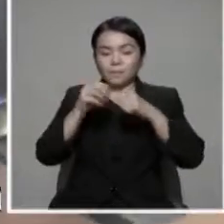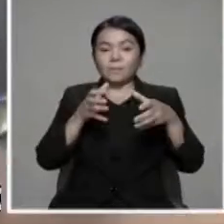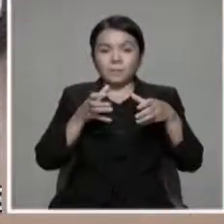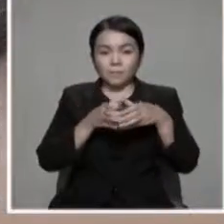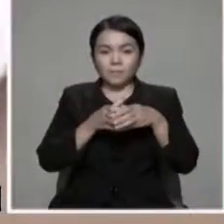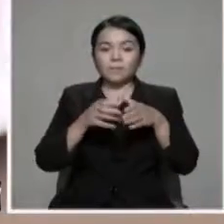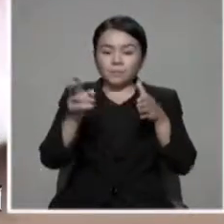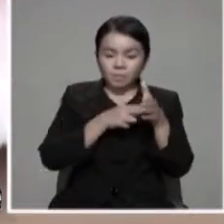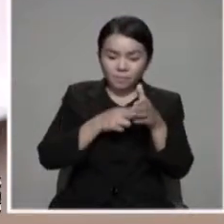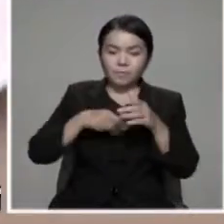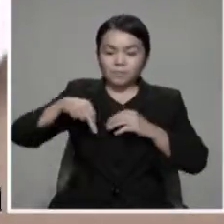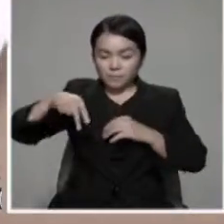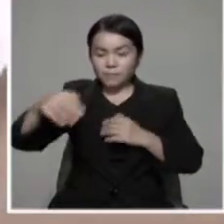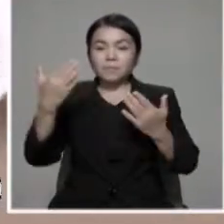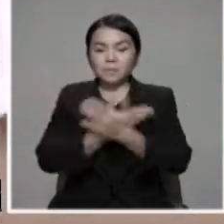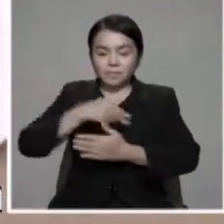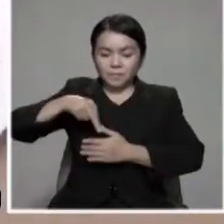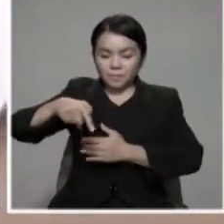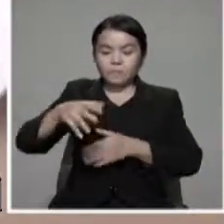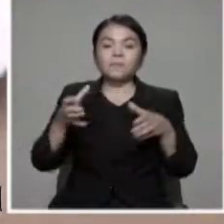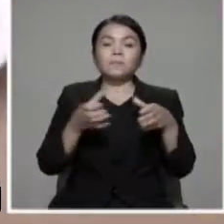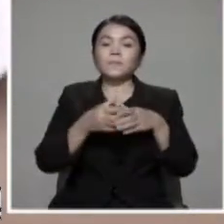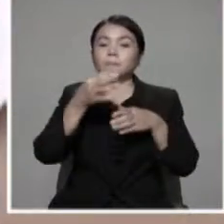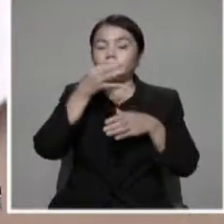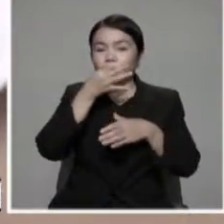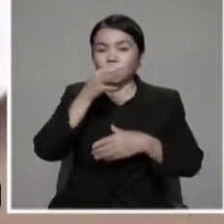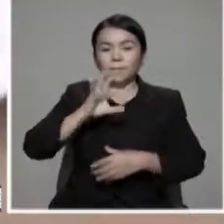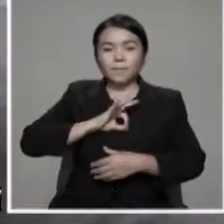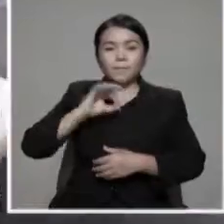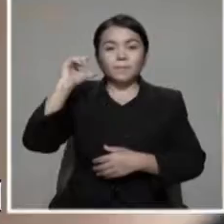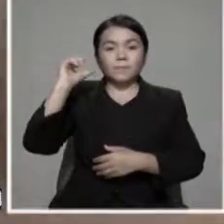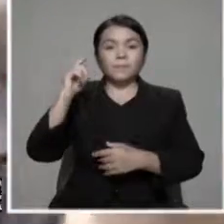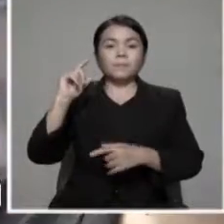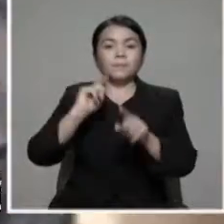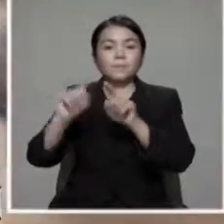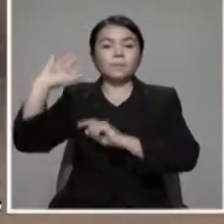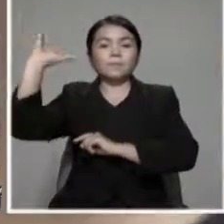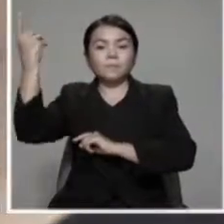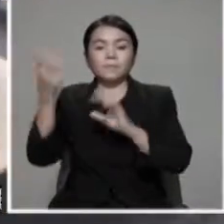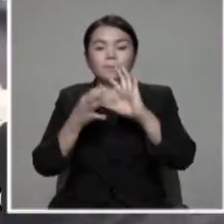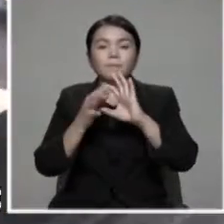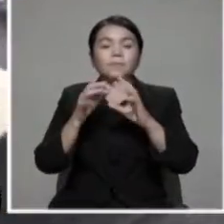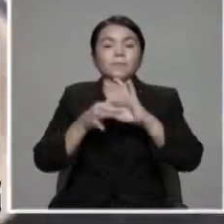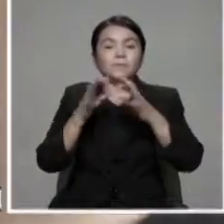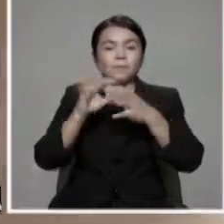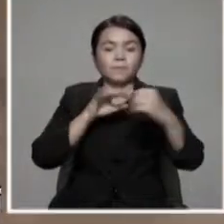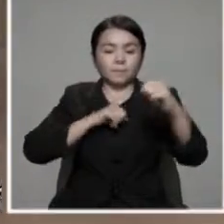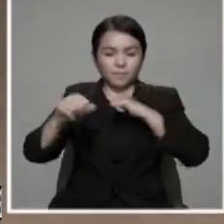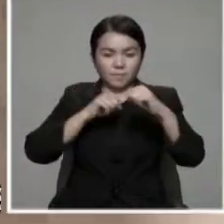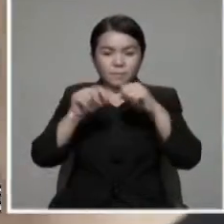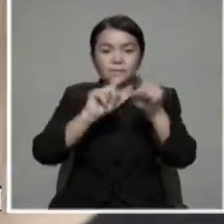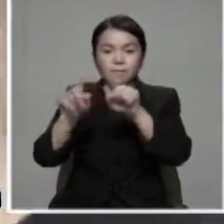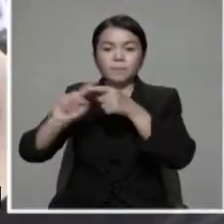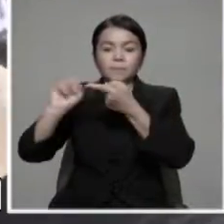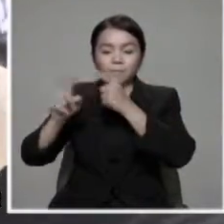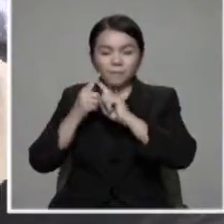ลับเดินไปที่ท้องสนามหลวงพร้อมกับเหล่าเพื่อนนักมวยโอลิมปิกอย่างวรพจน์เพชรคุ้มและสุริยาปราสาทหินพิมายนะครับเพื่อแสดง